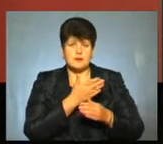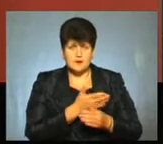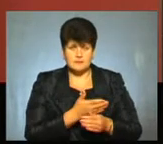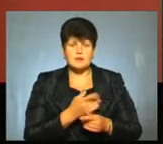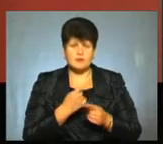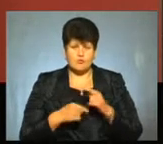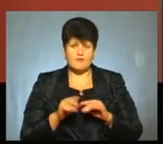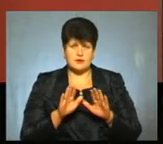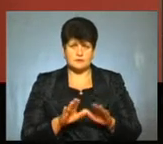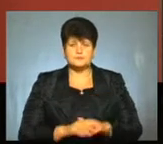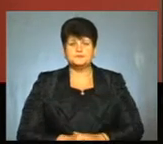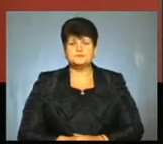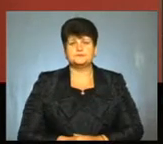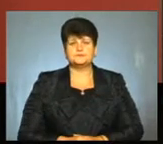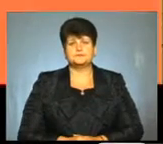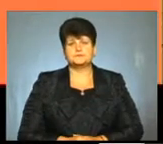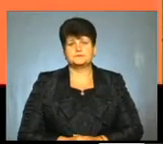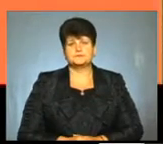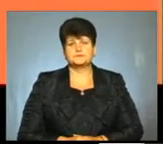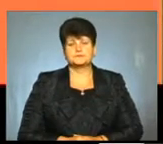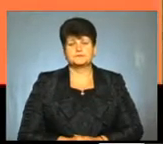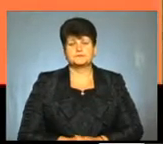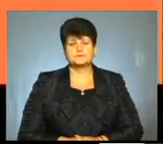і також ми повернемося в студію, прокоментуємо.